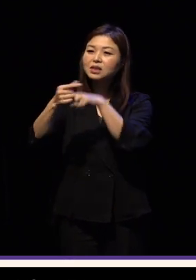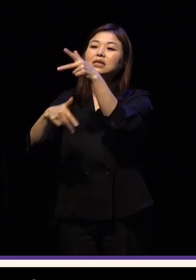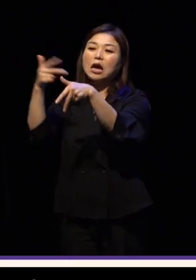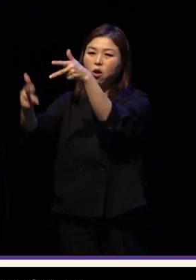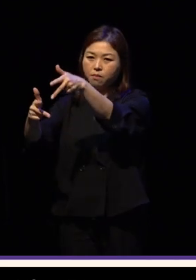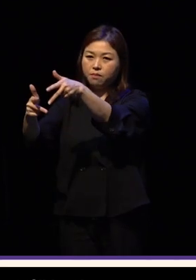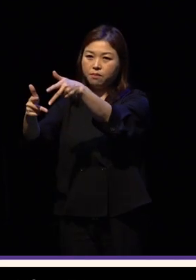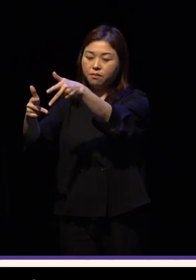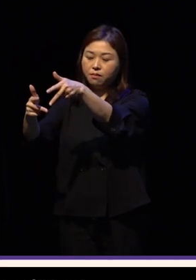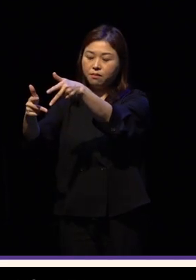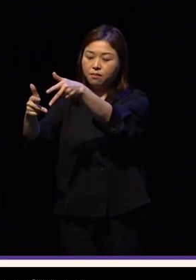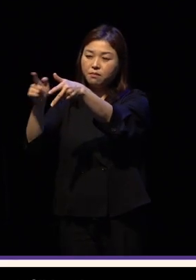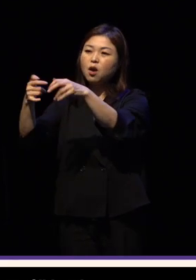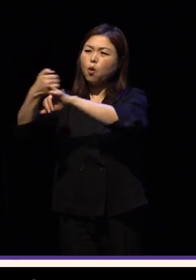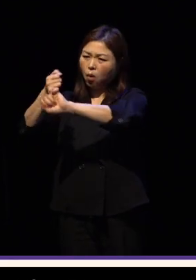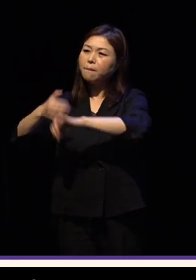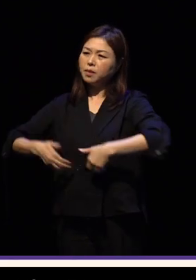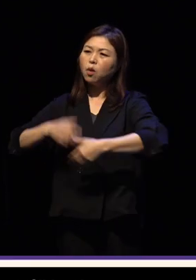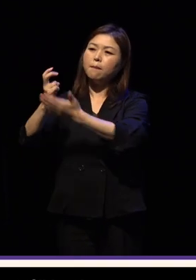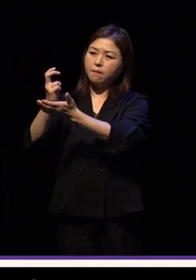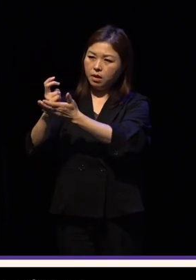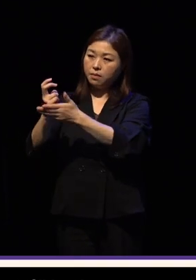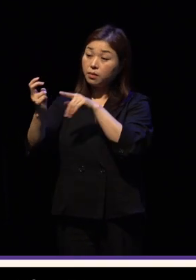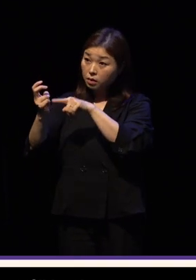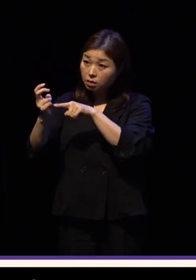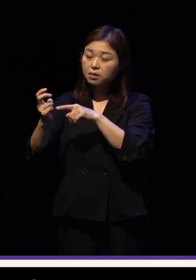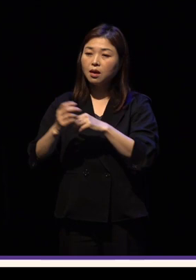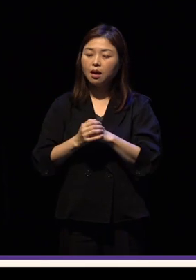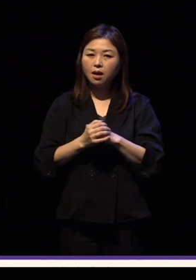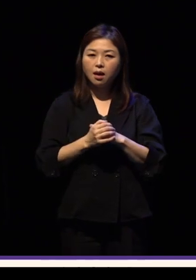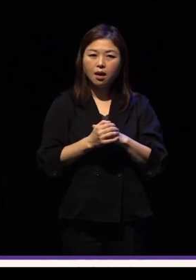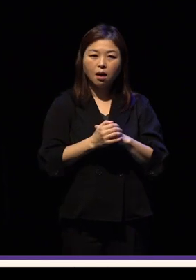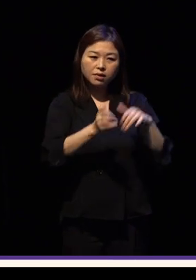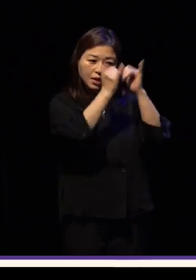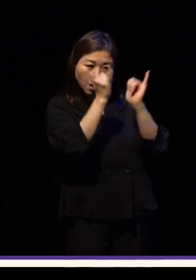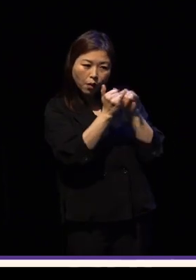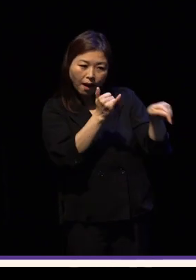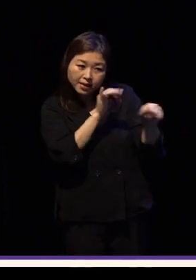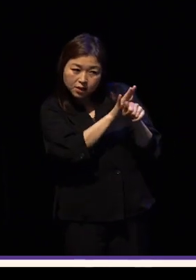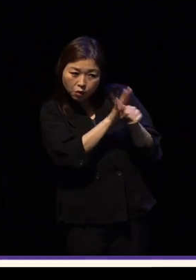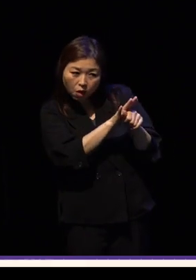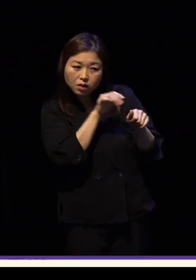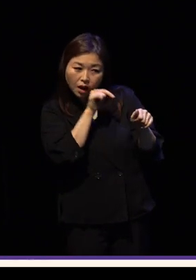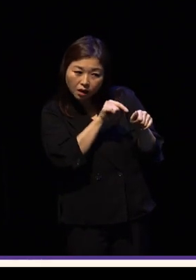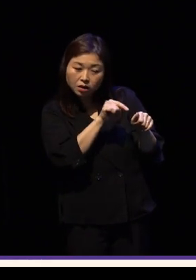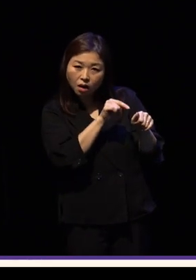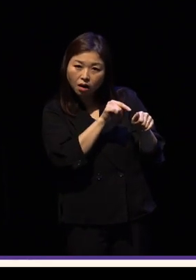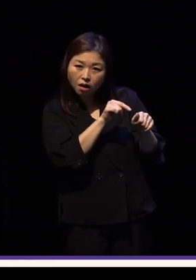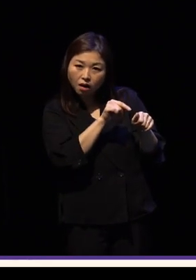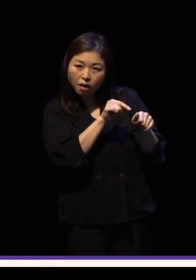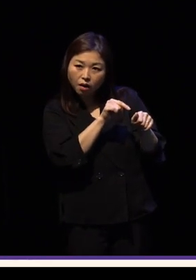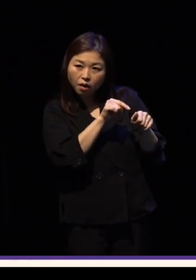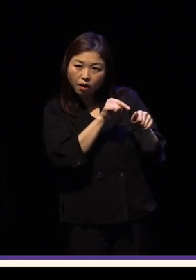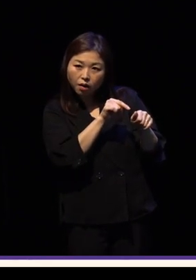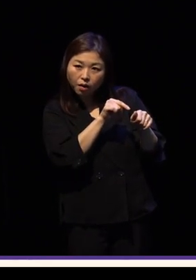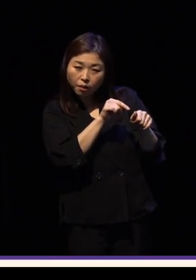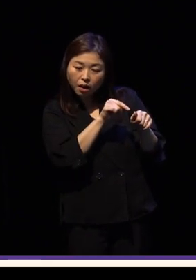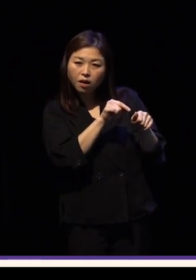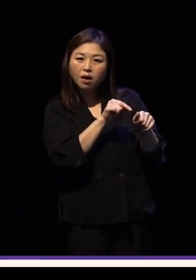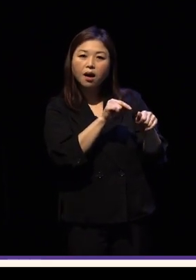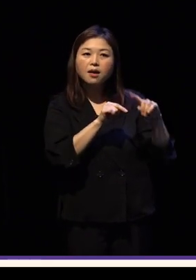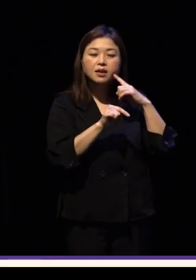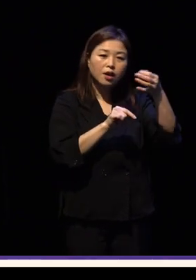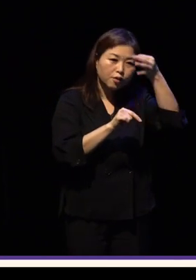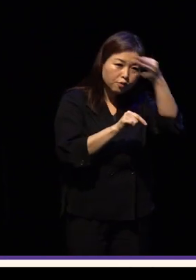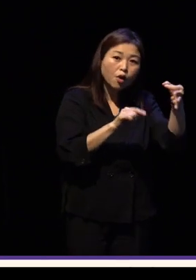기여를 하는 분야에서 이 예술 쪽에 후원을 하게 되면 그 사회적 기여가 된다 하는 인식이 지금